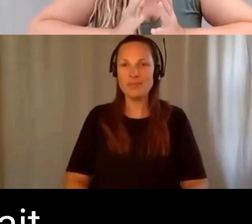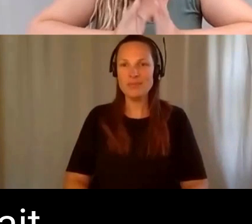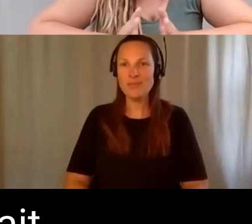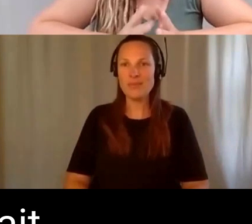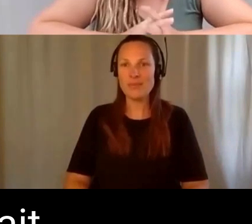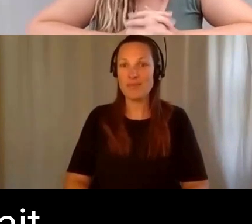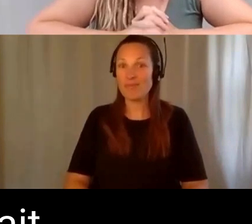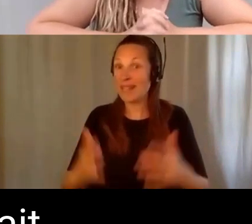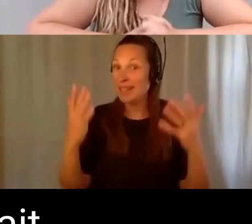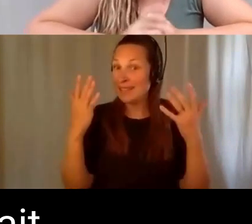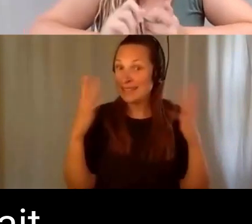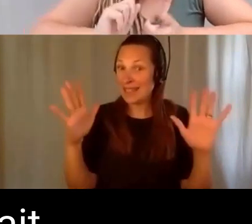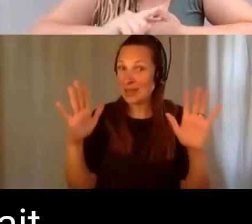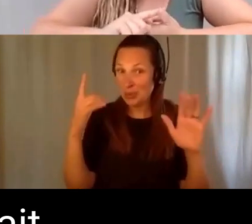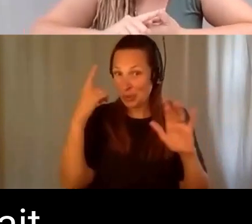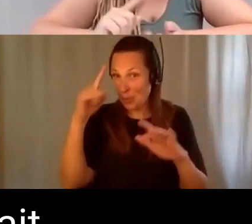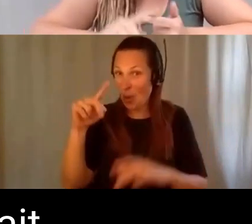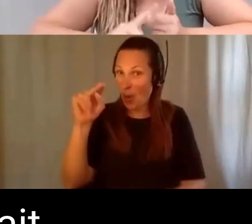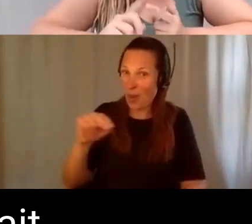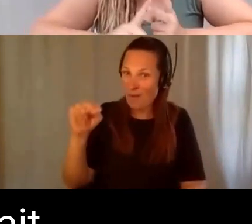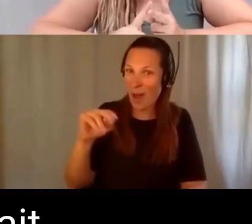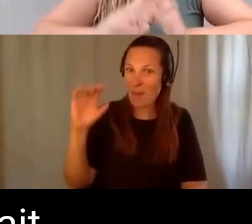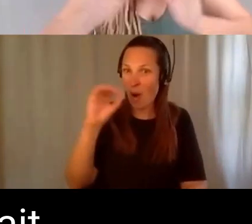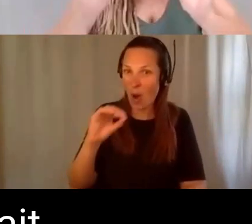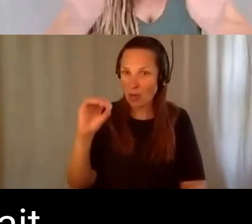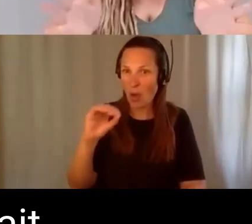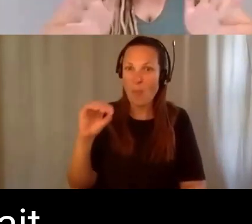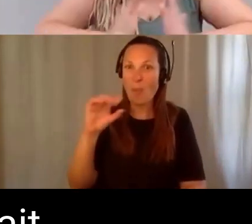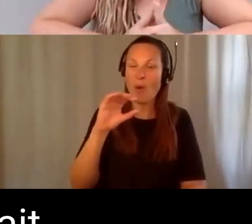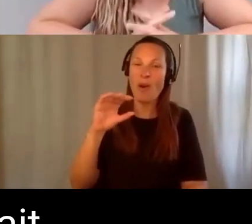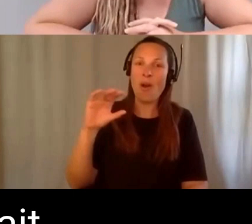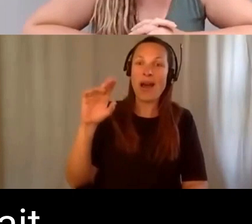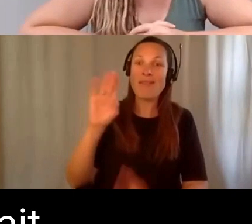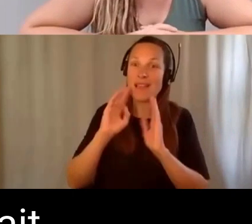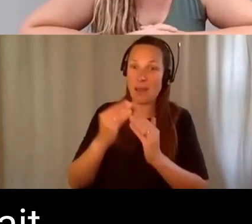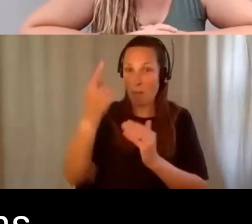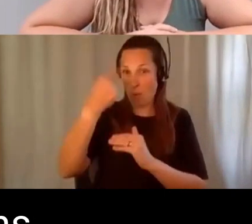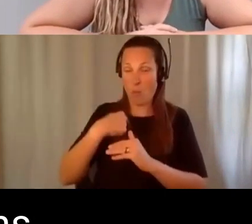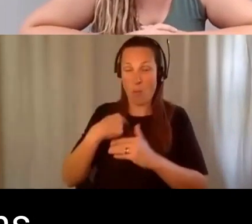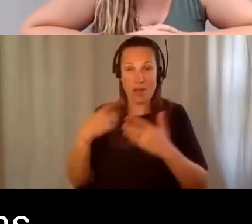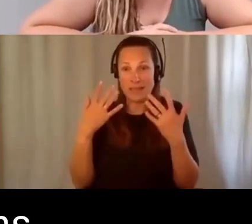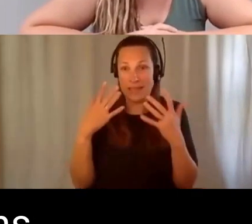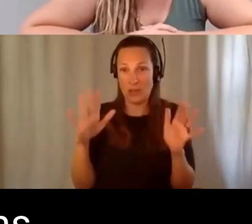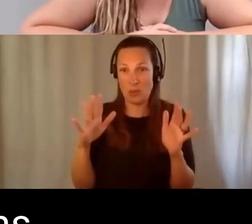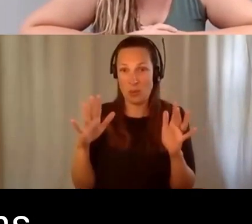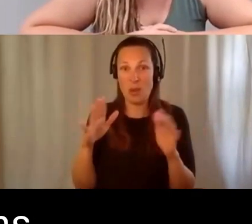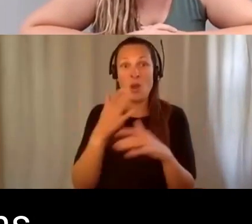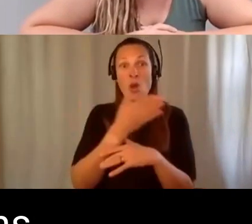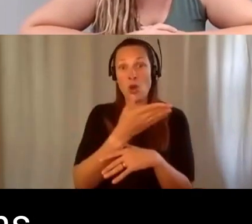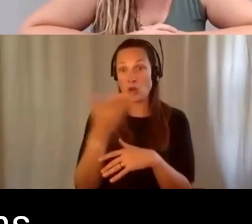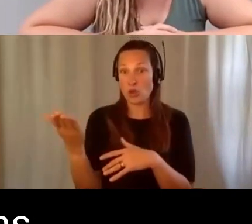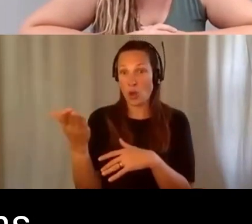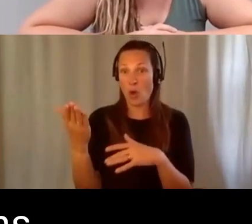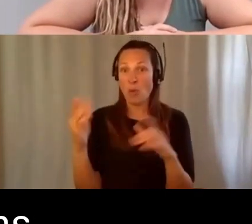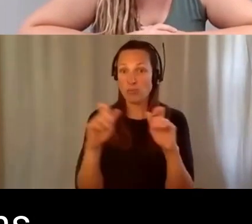Et c'est tout pour qu'est-ce qu'on fait en octobre, novembre, décembre pour ma part. On s'est inspiré